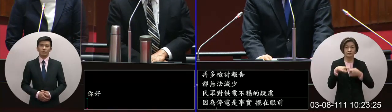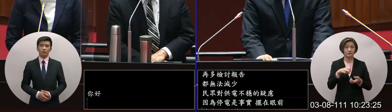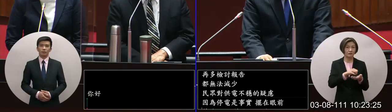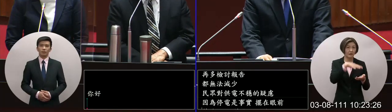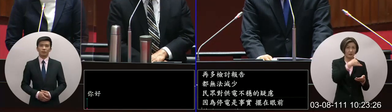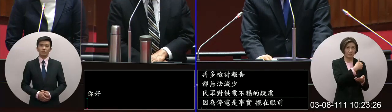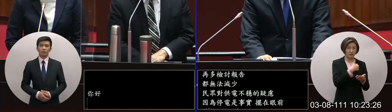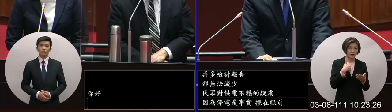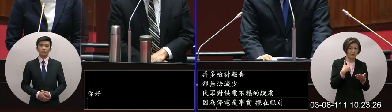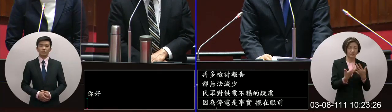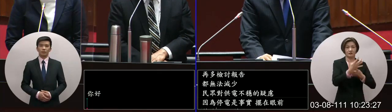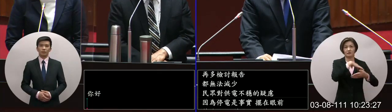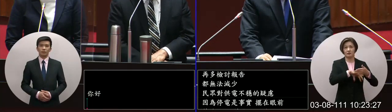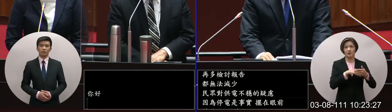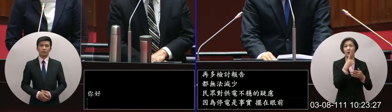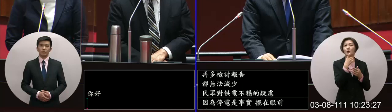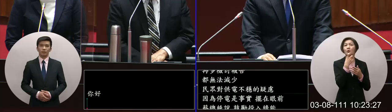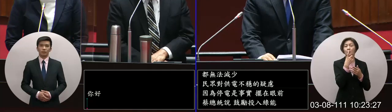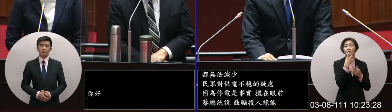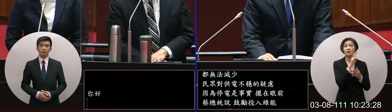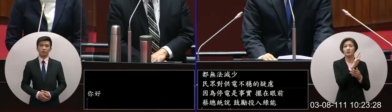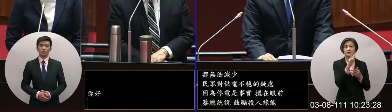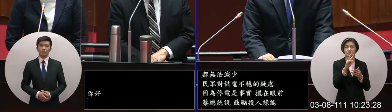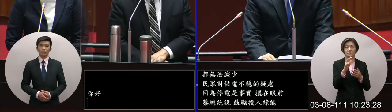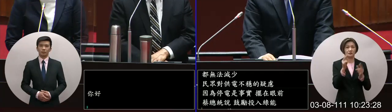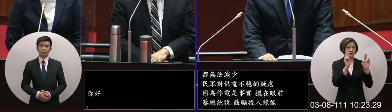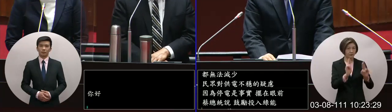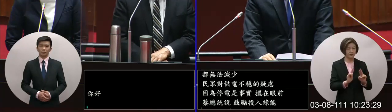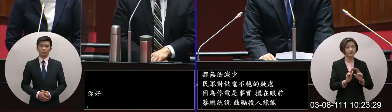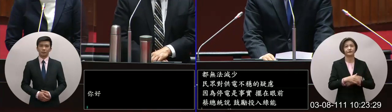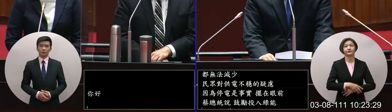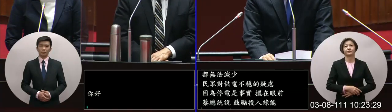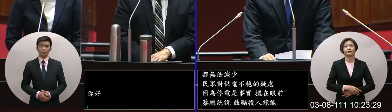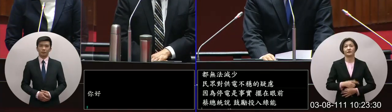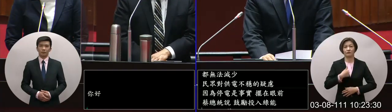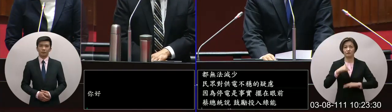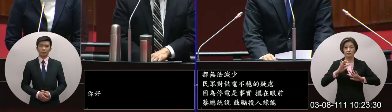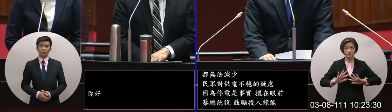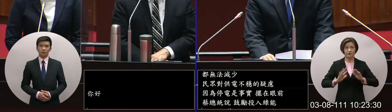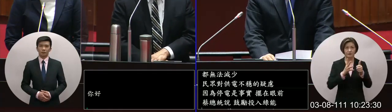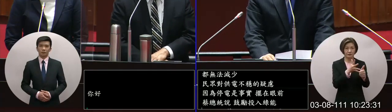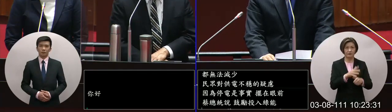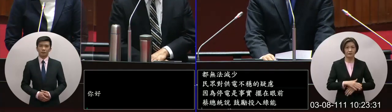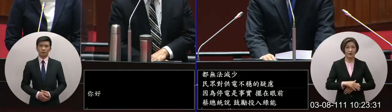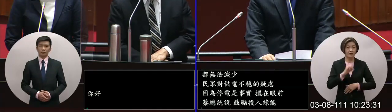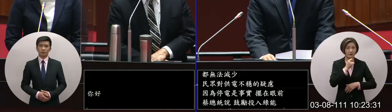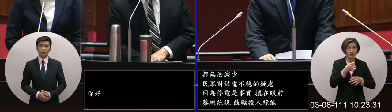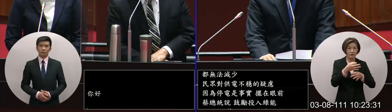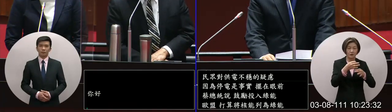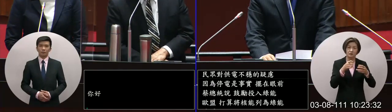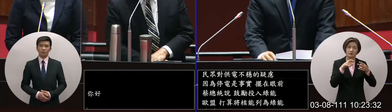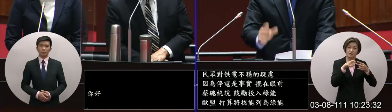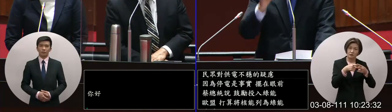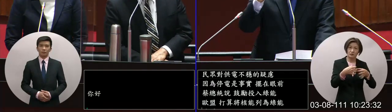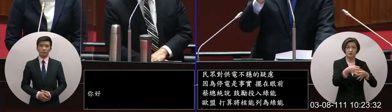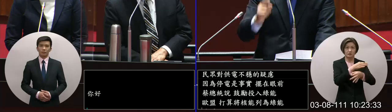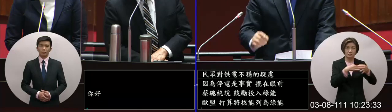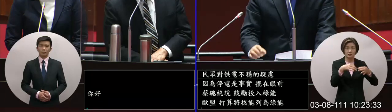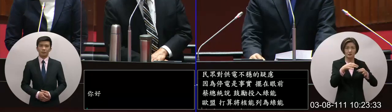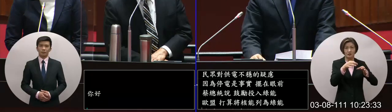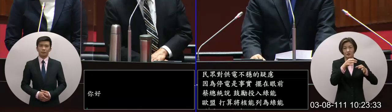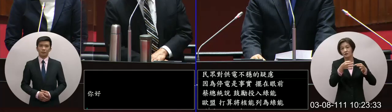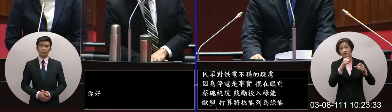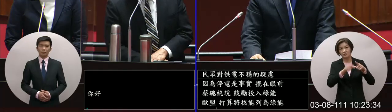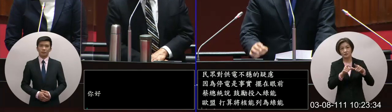能呐、啊、列为绿色的能源哦。那我请教，因为国内很多工商团体哦，他们在建